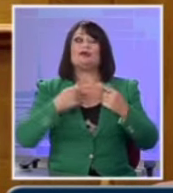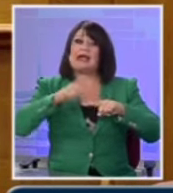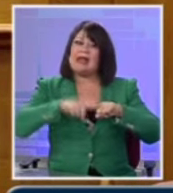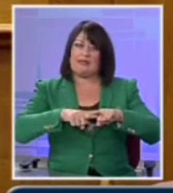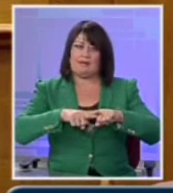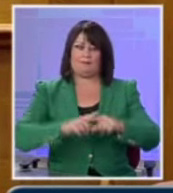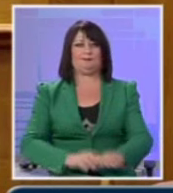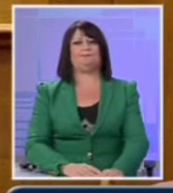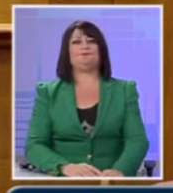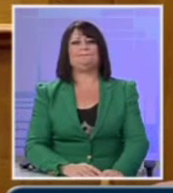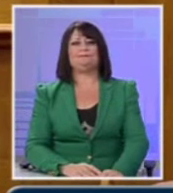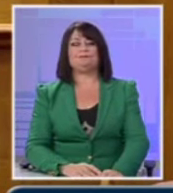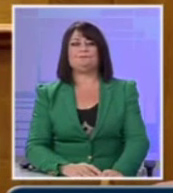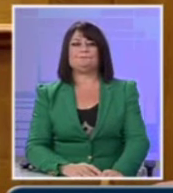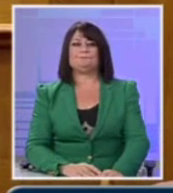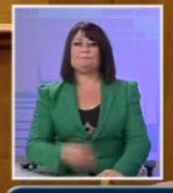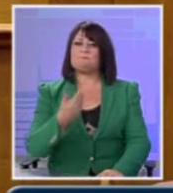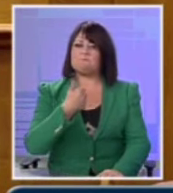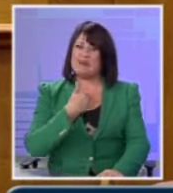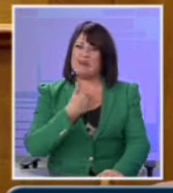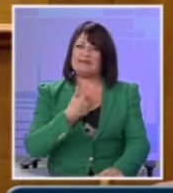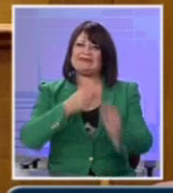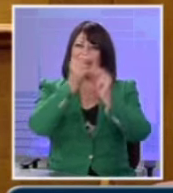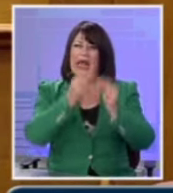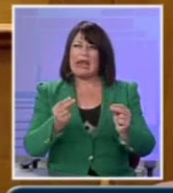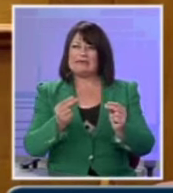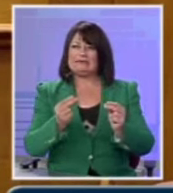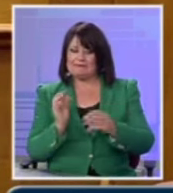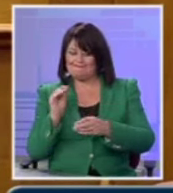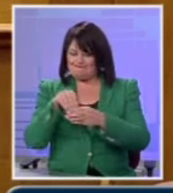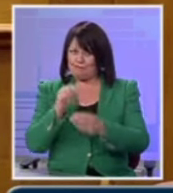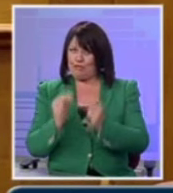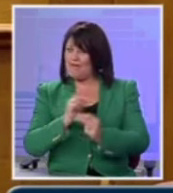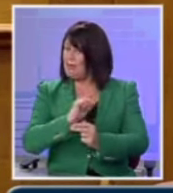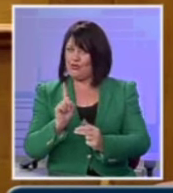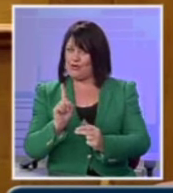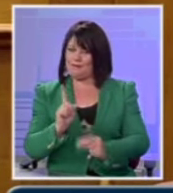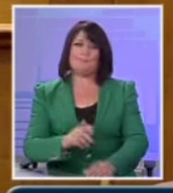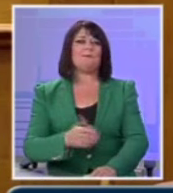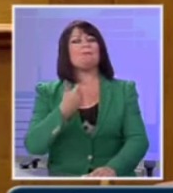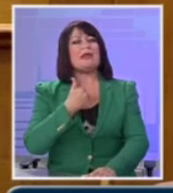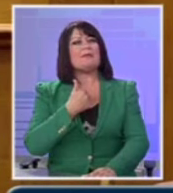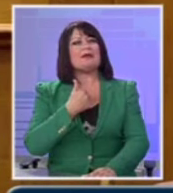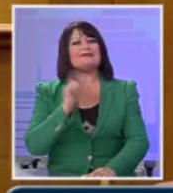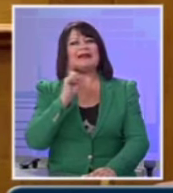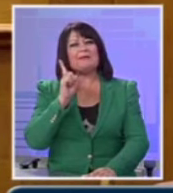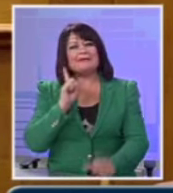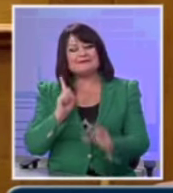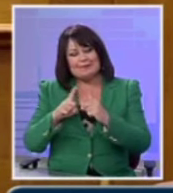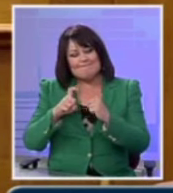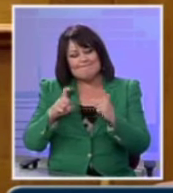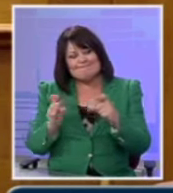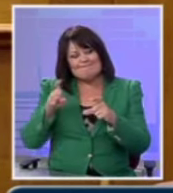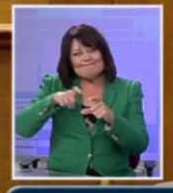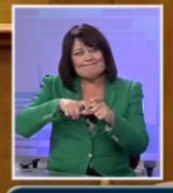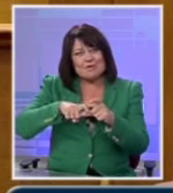σύστημα. Μας κάνει να είμαστε λύση και όχι μέρος του προβλήματος. Δεν είμαστε εξάρτημα ούτε το μακρύ